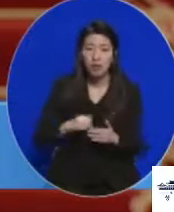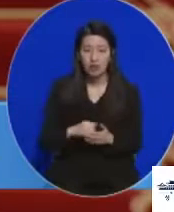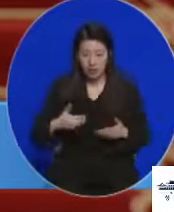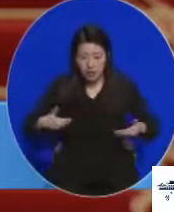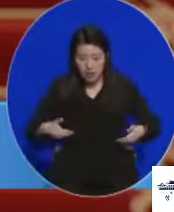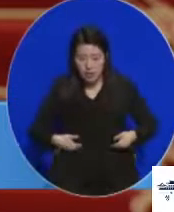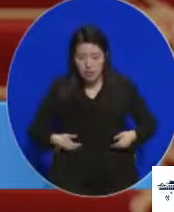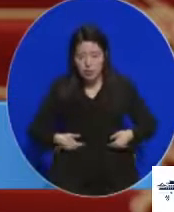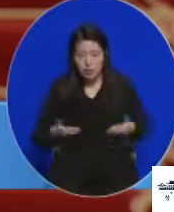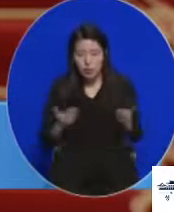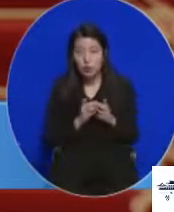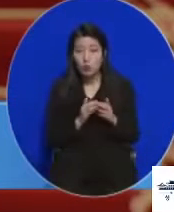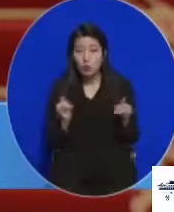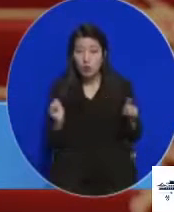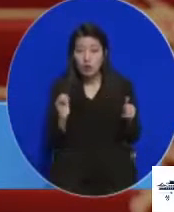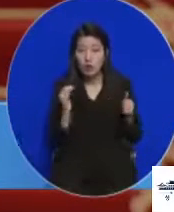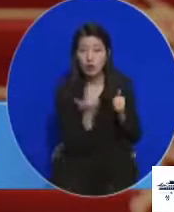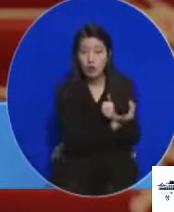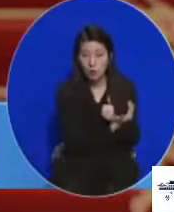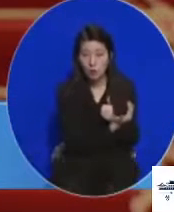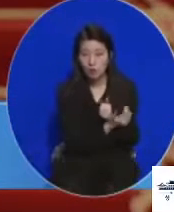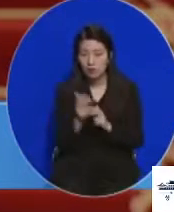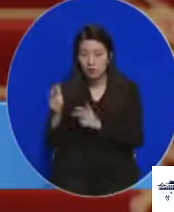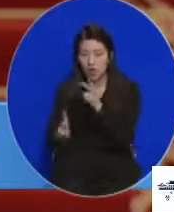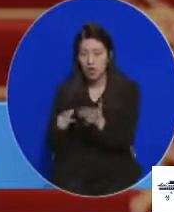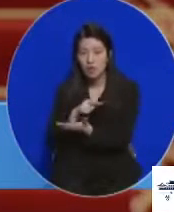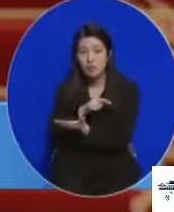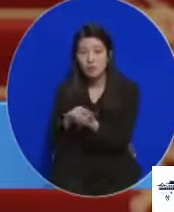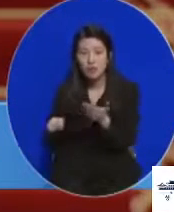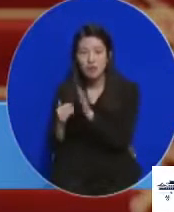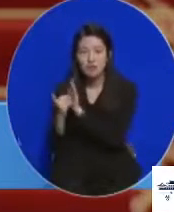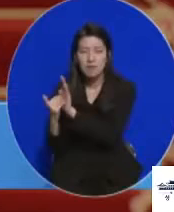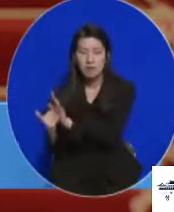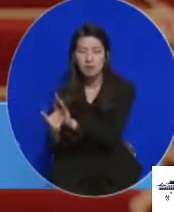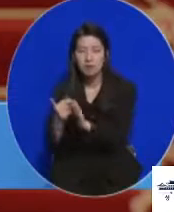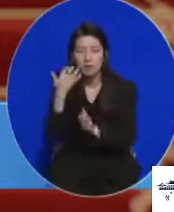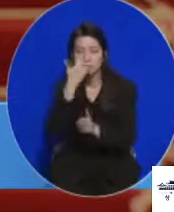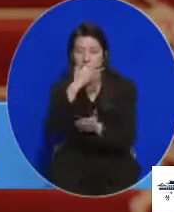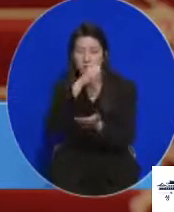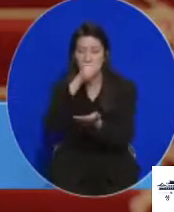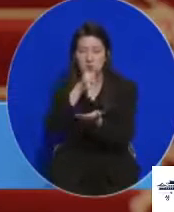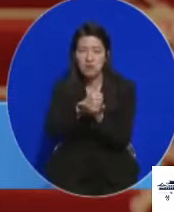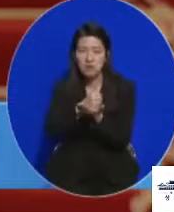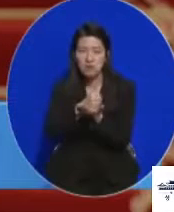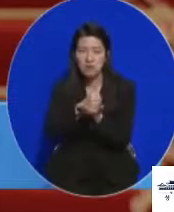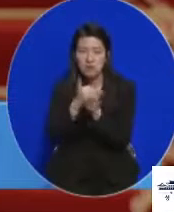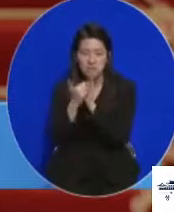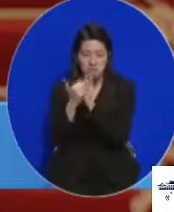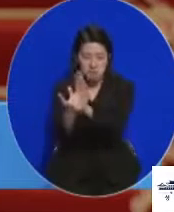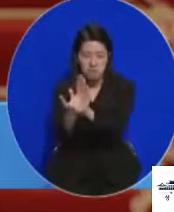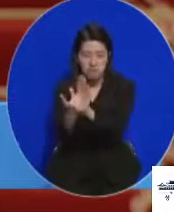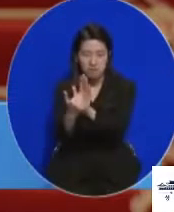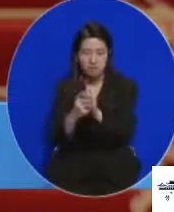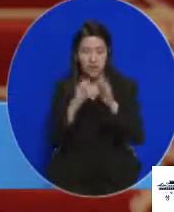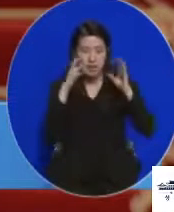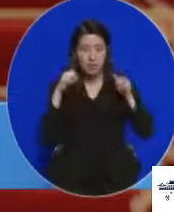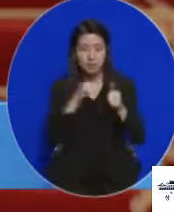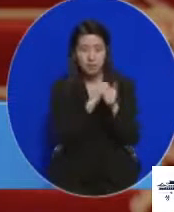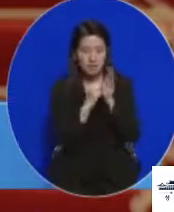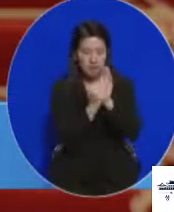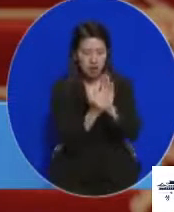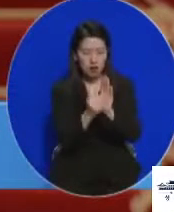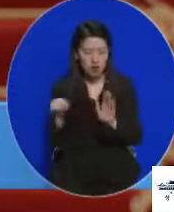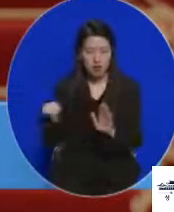산업재해 예방 성범죄 근절 학대 아동 보호 등 우리 사회 각